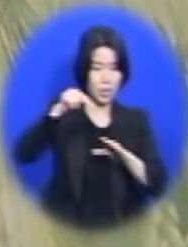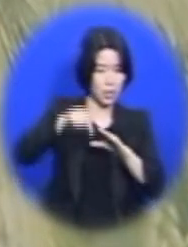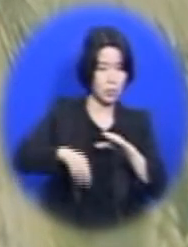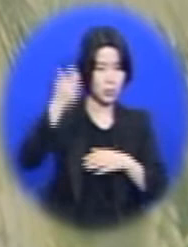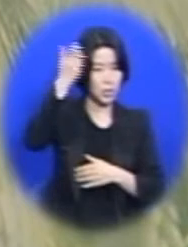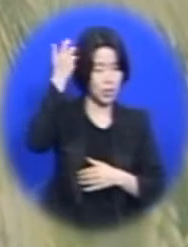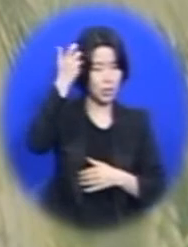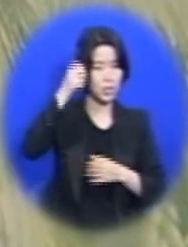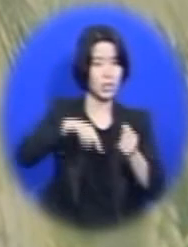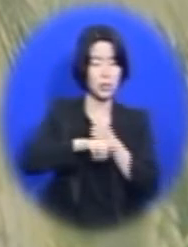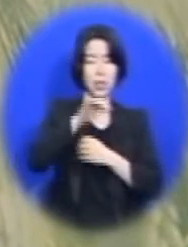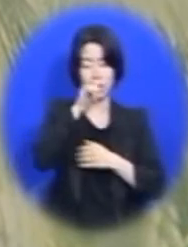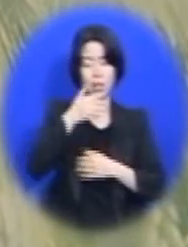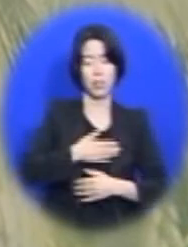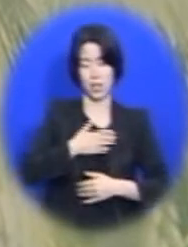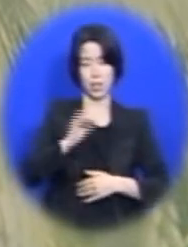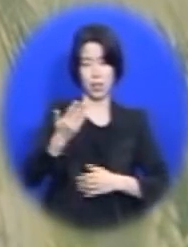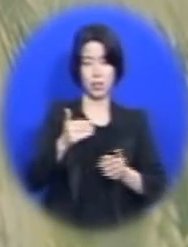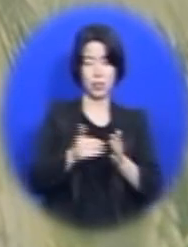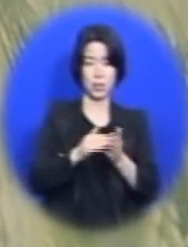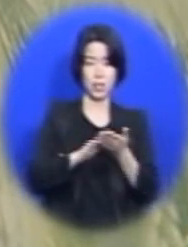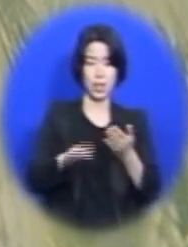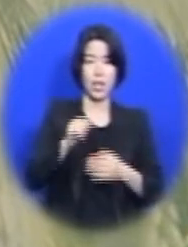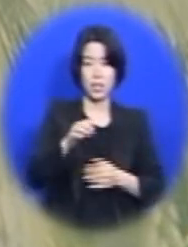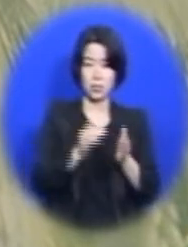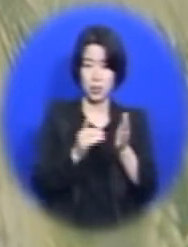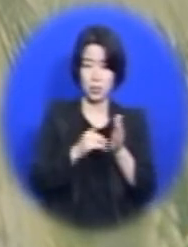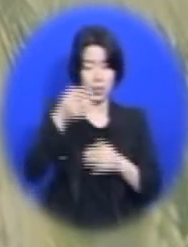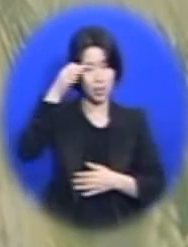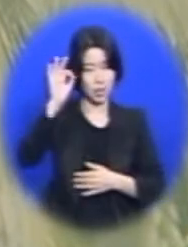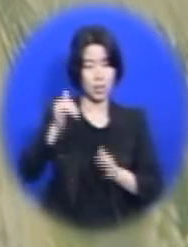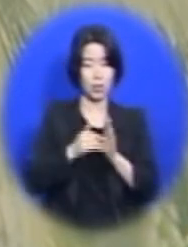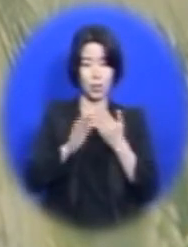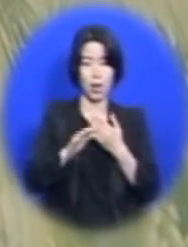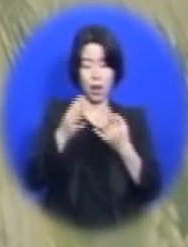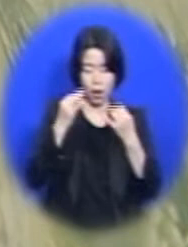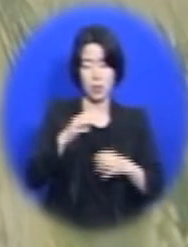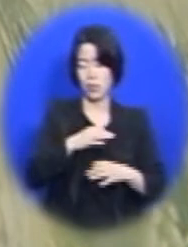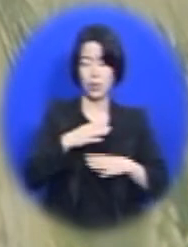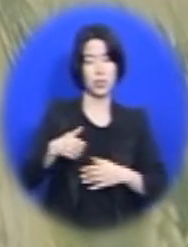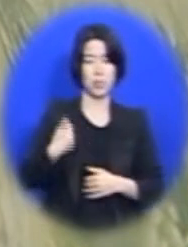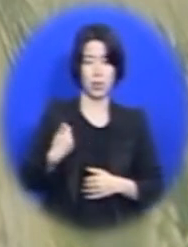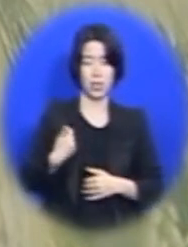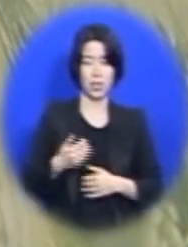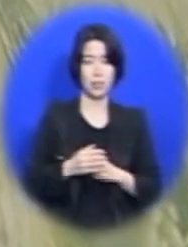영적인 의미가 있다는 사실을 깨달았습니다. 그 비밀을 깨닫고 얼마나 놀랐는지 모릅니다.